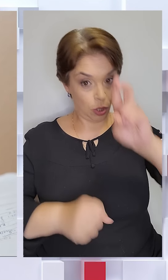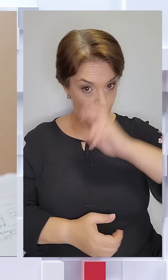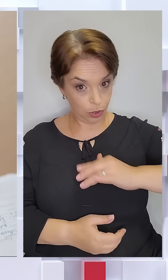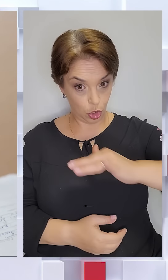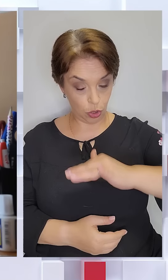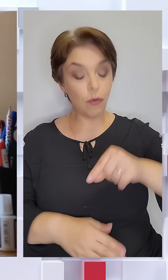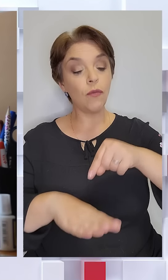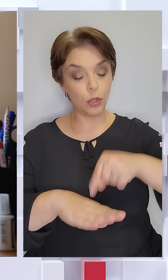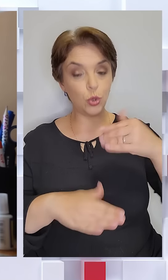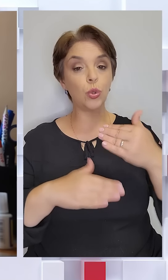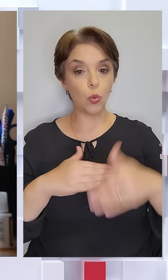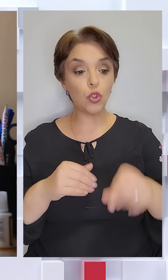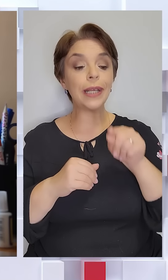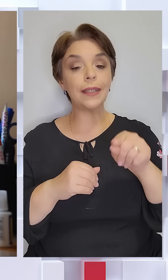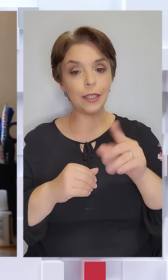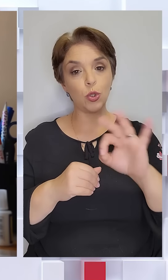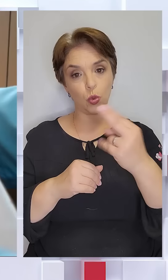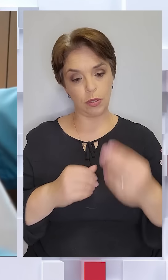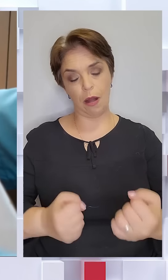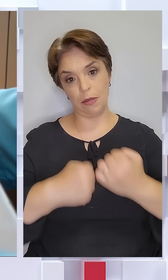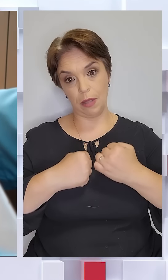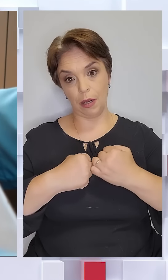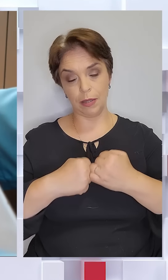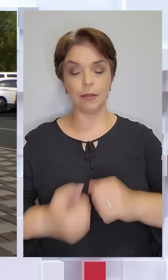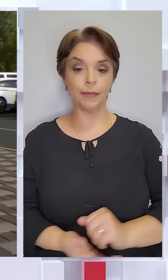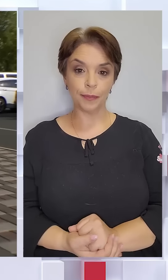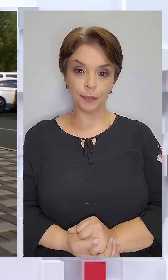державу, відчули уже її соціальний